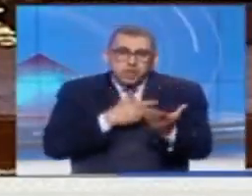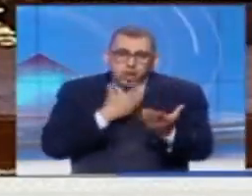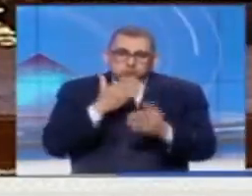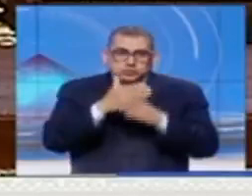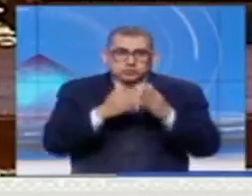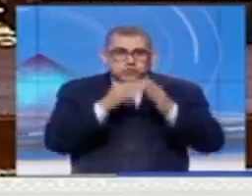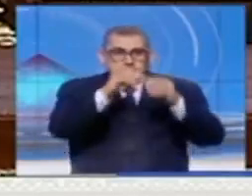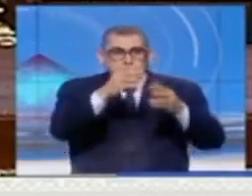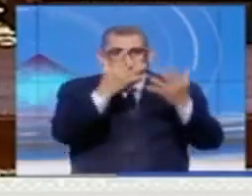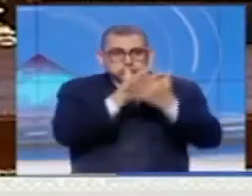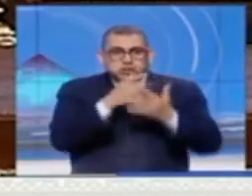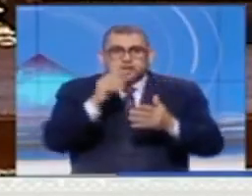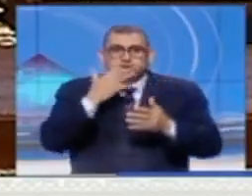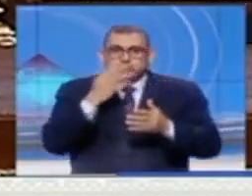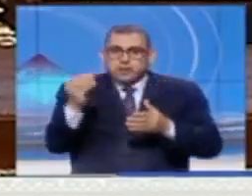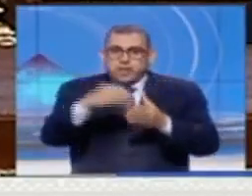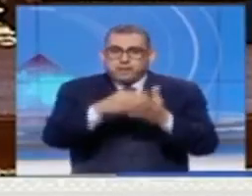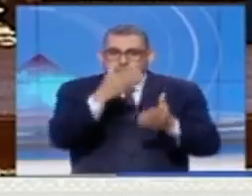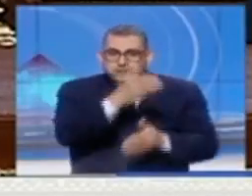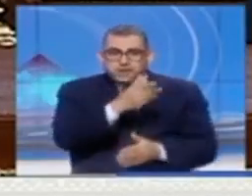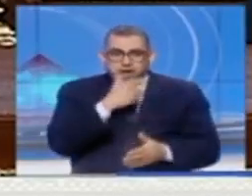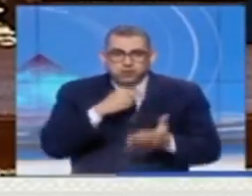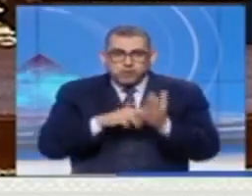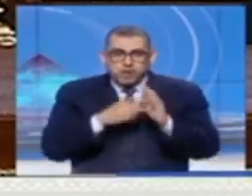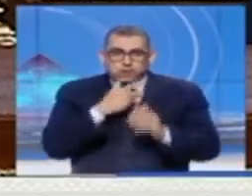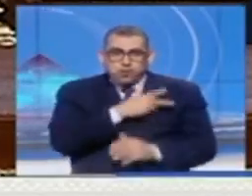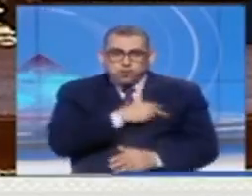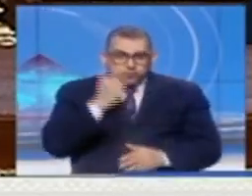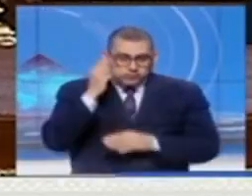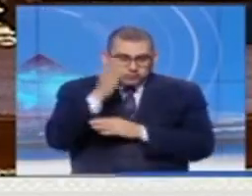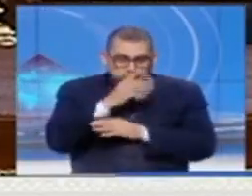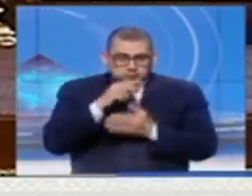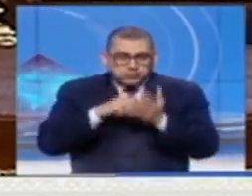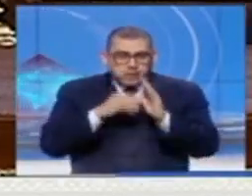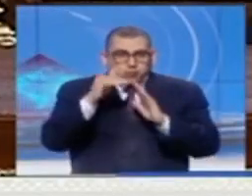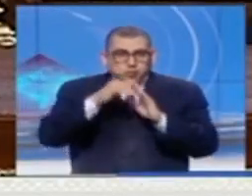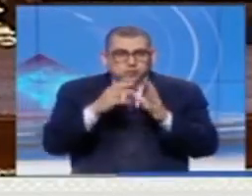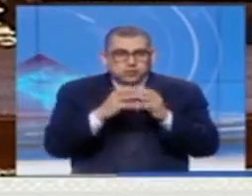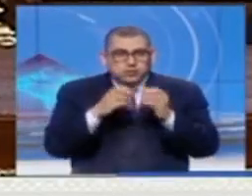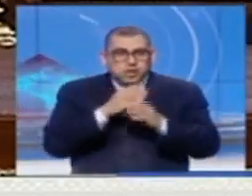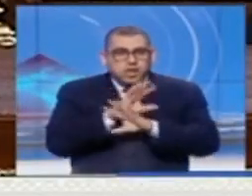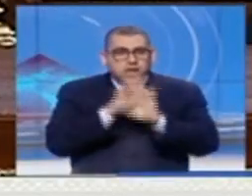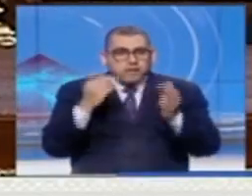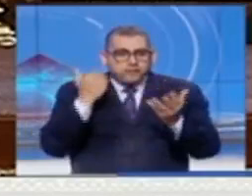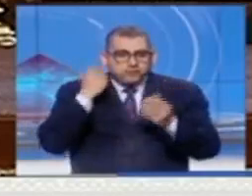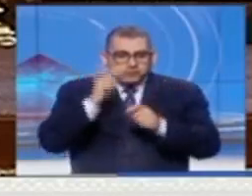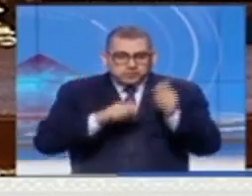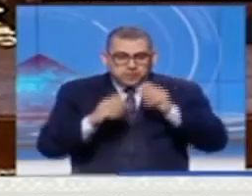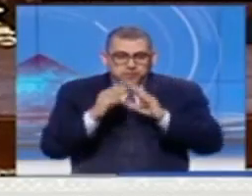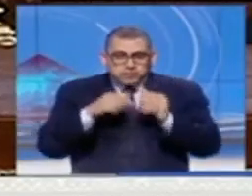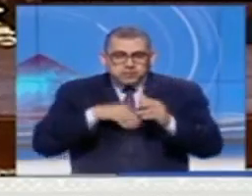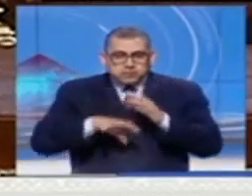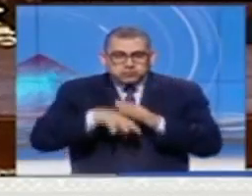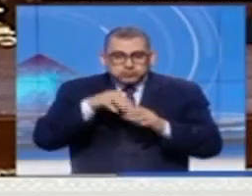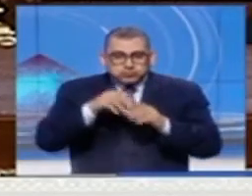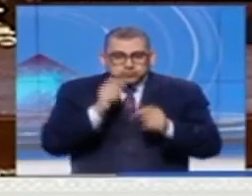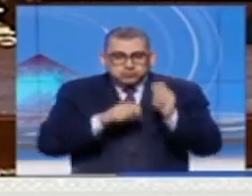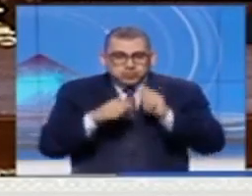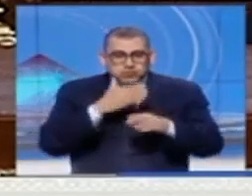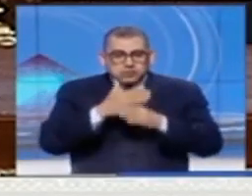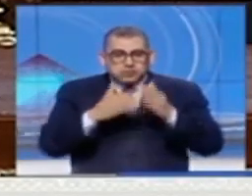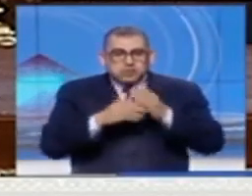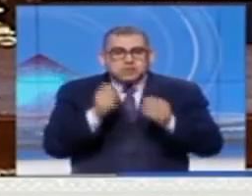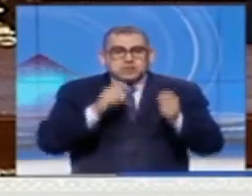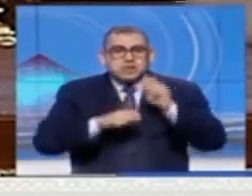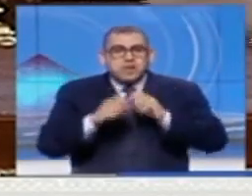وزير التجارة والصناعة أن خطط عمل الحكومة الحالية تتمثل في توفير مستلزمات الإنتاج المحلية لبناء صناعة